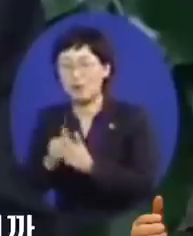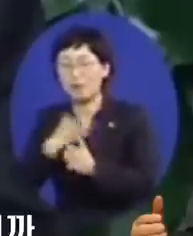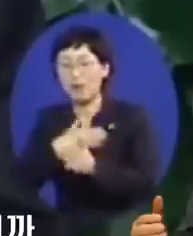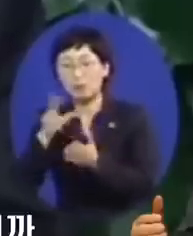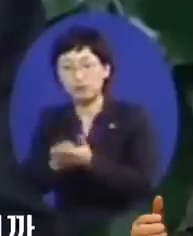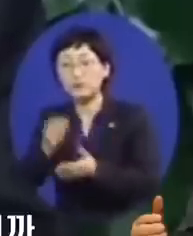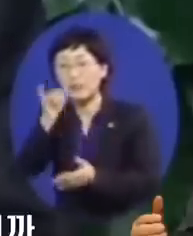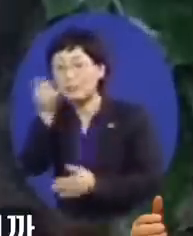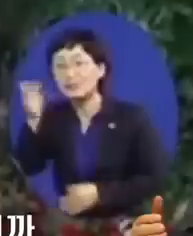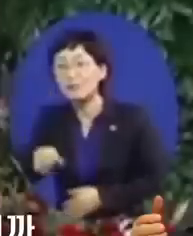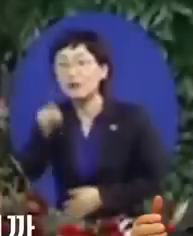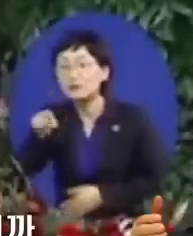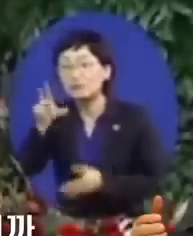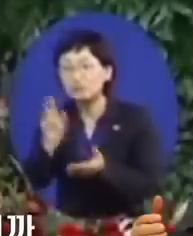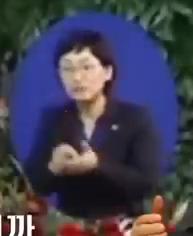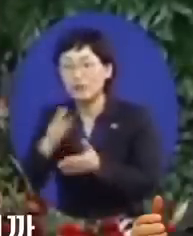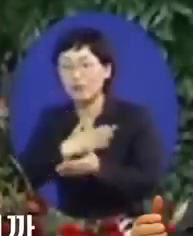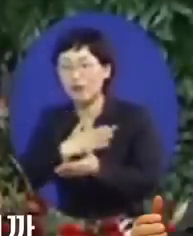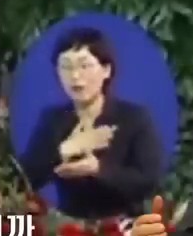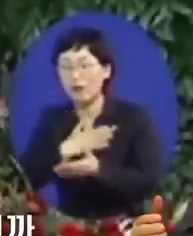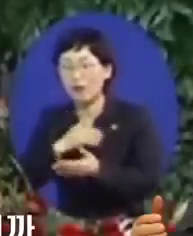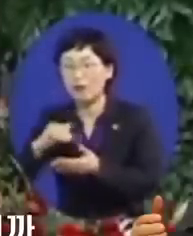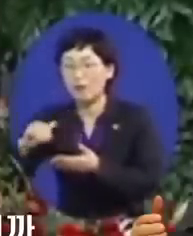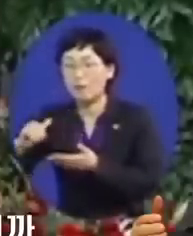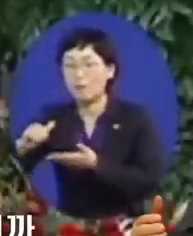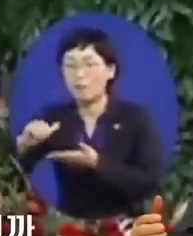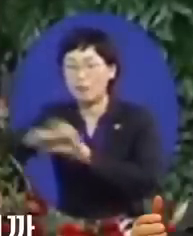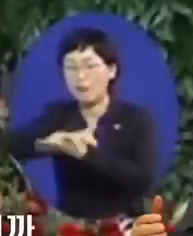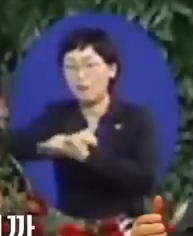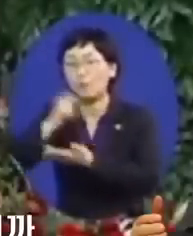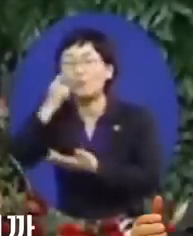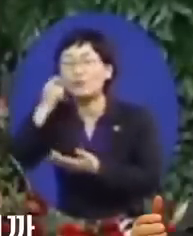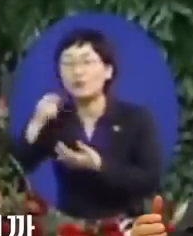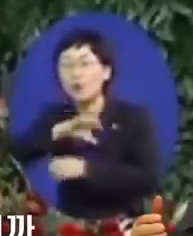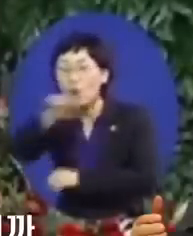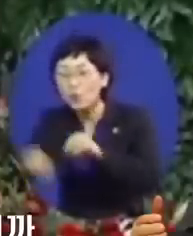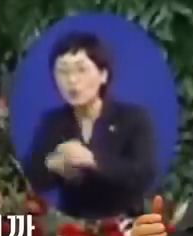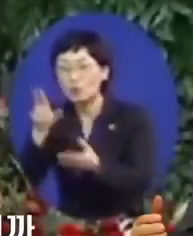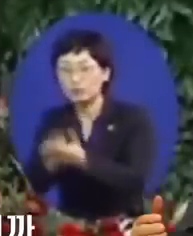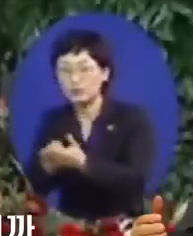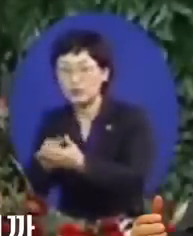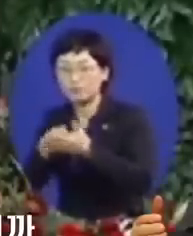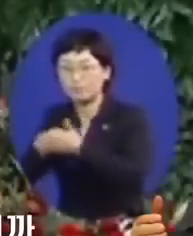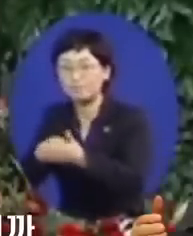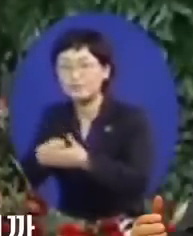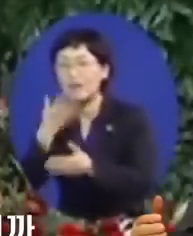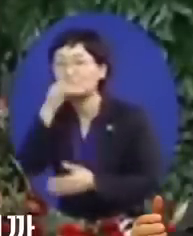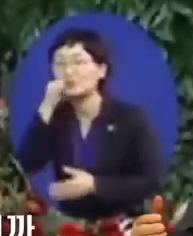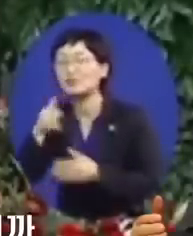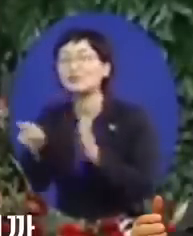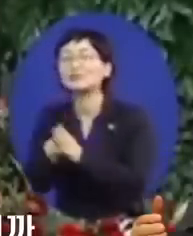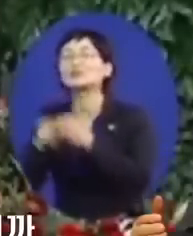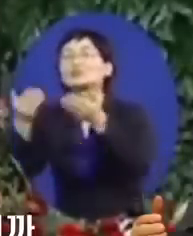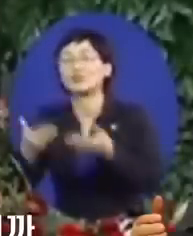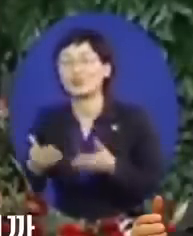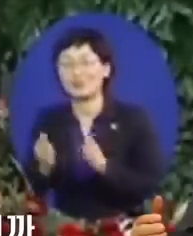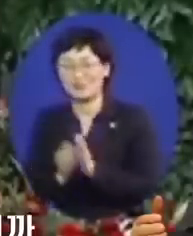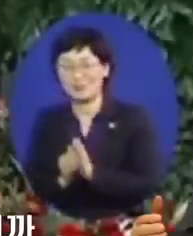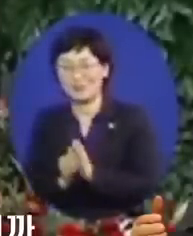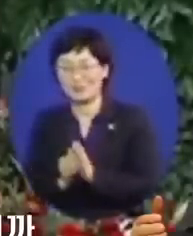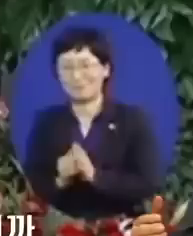문제가 있지만 그 문제가 나를 정복하지 못하고 내가 그 문제를 극복할 수 있는 믿음을 하나님이 주셨습니다.